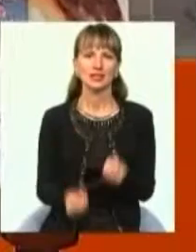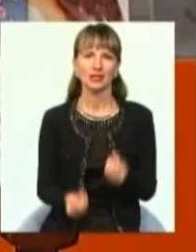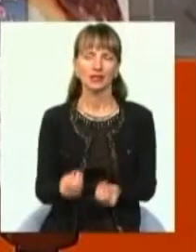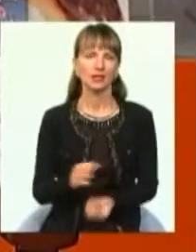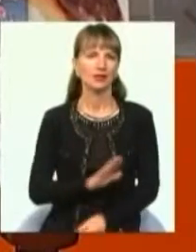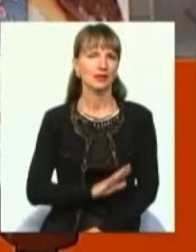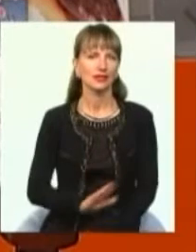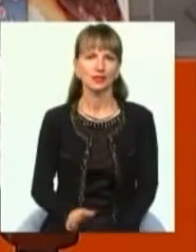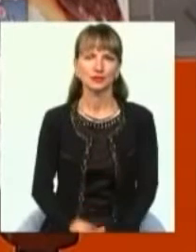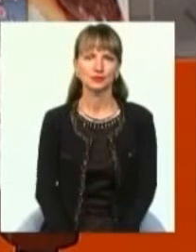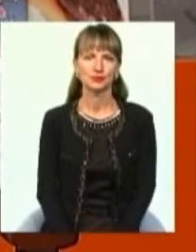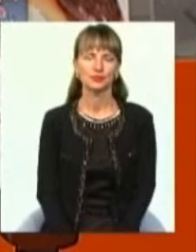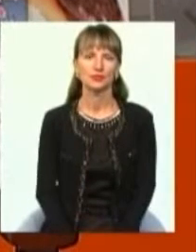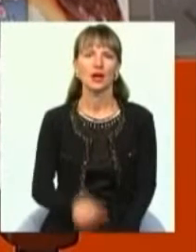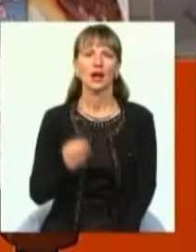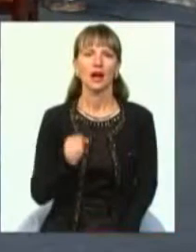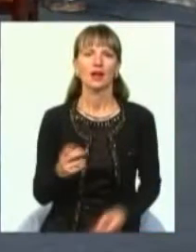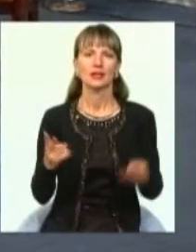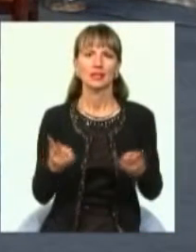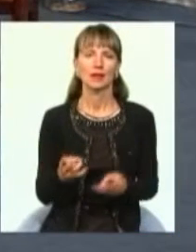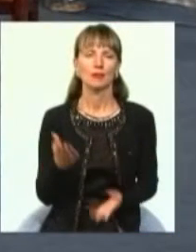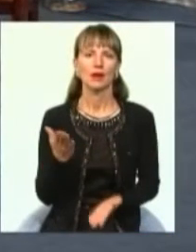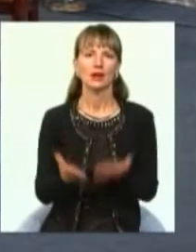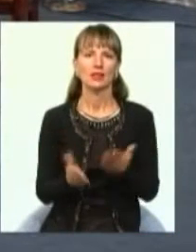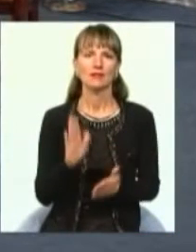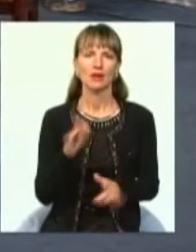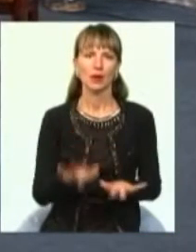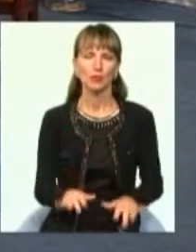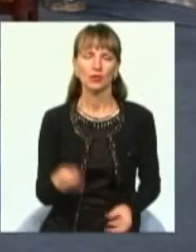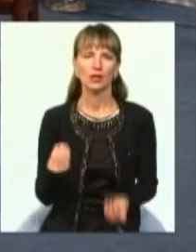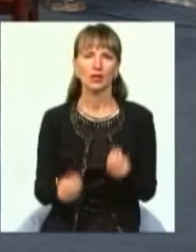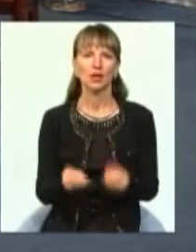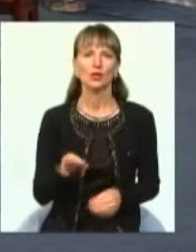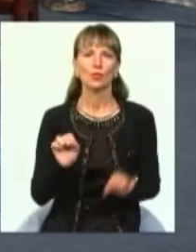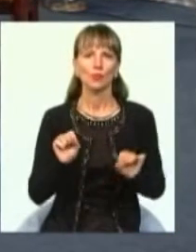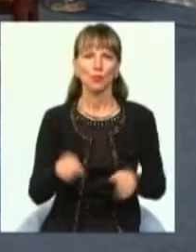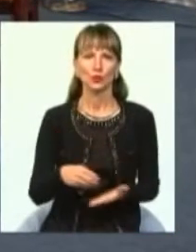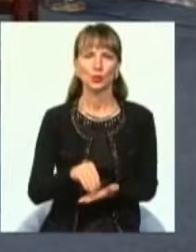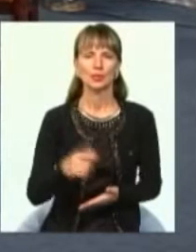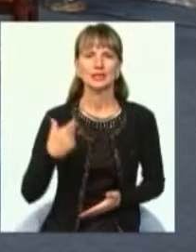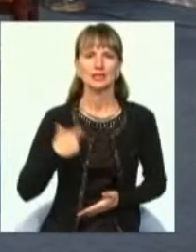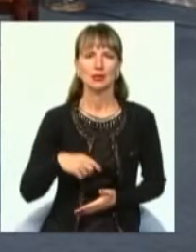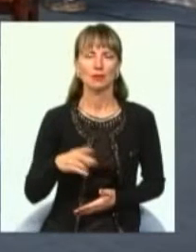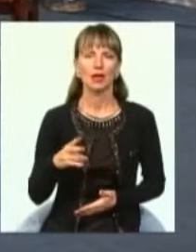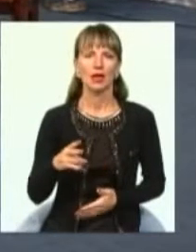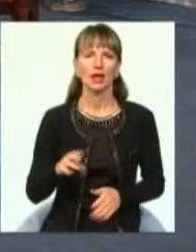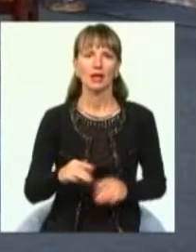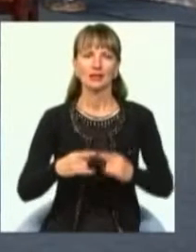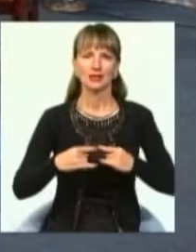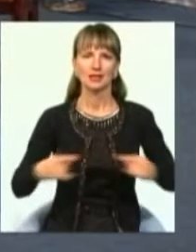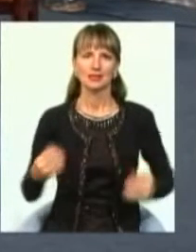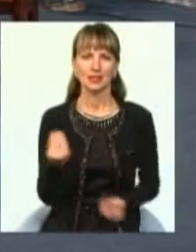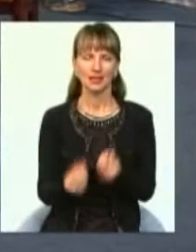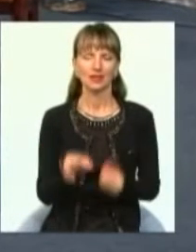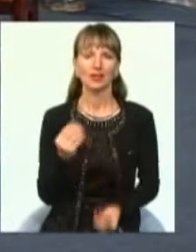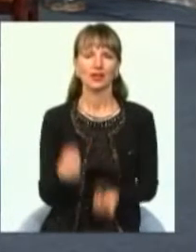Ні. А треба. Ну, якщо вже не в комп'ютері ви граєте, то можна навіть і придбати собі якісь настільні ігри і грати у